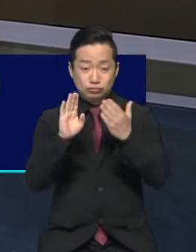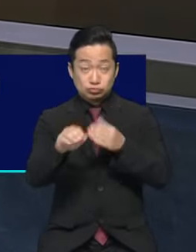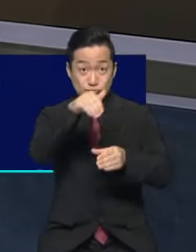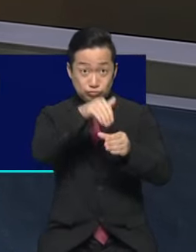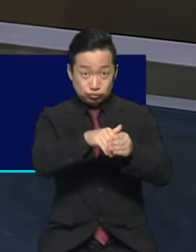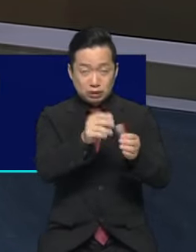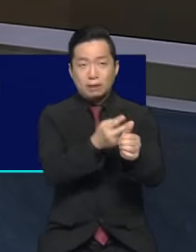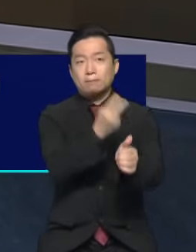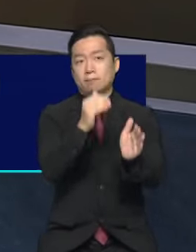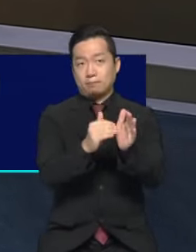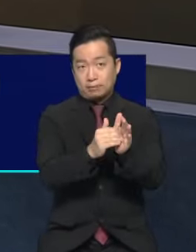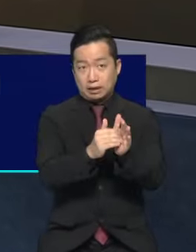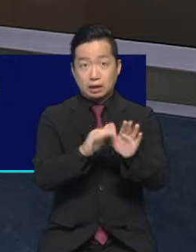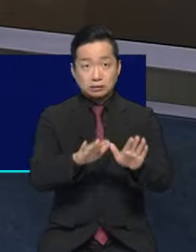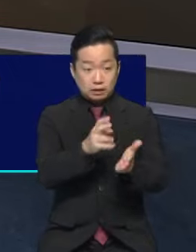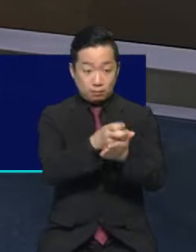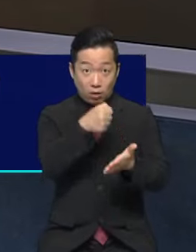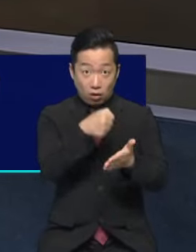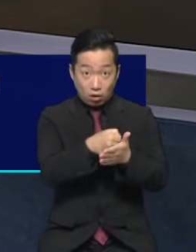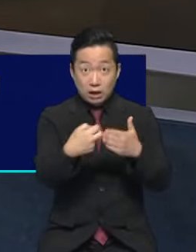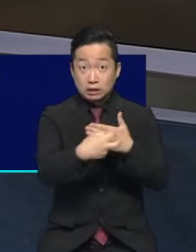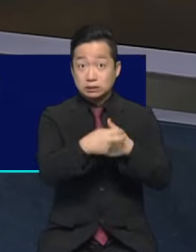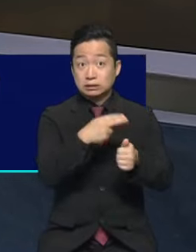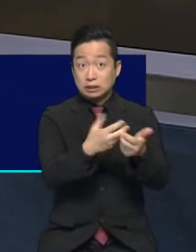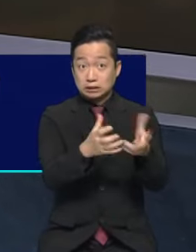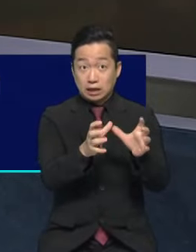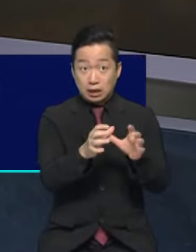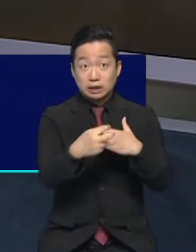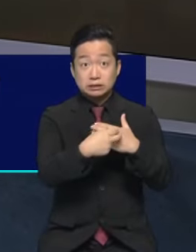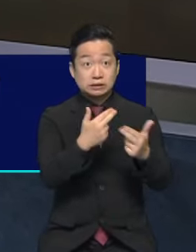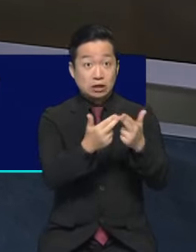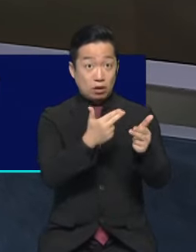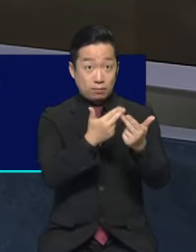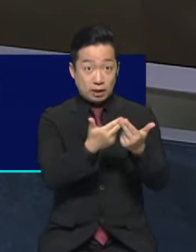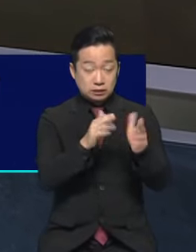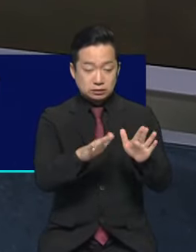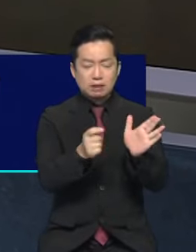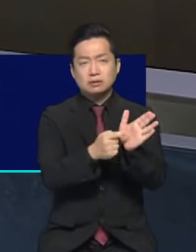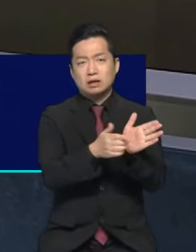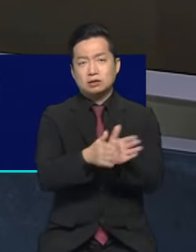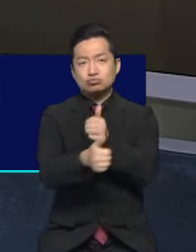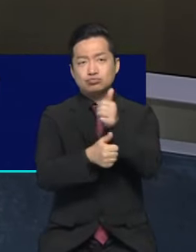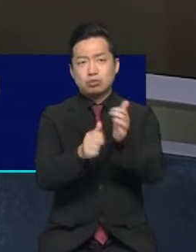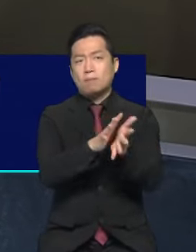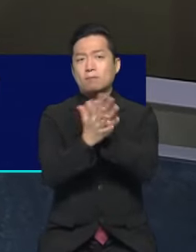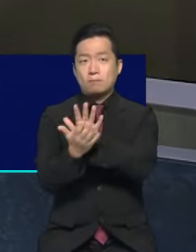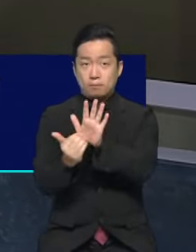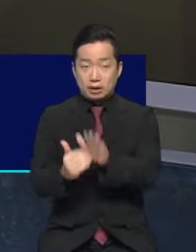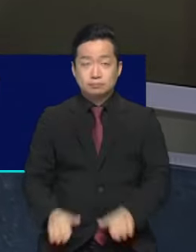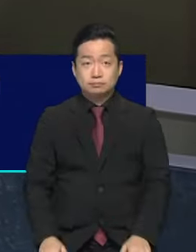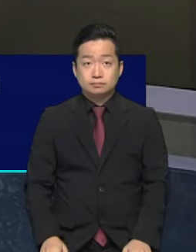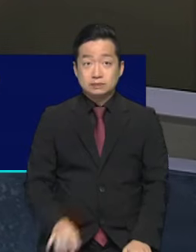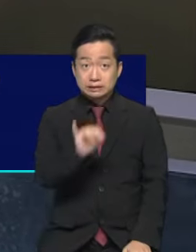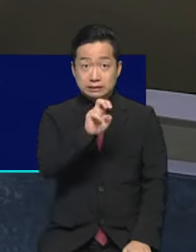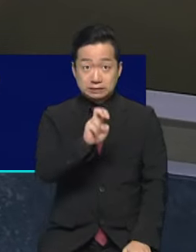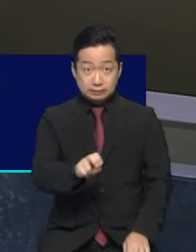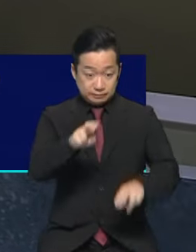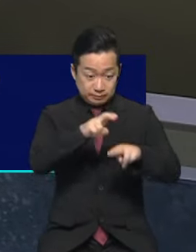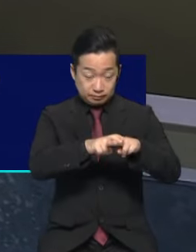법정 의사단체인 의협은 이제 비대위 체제로 전환됐습니다. 임 회장 퇴진이 9개월째 계속되고 있는 의정